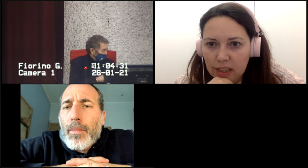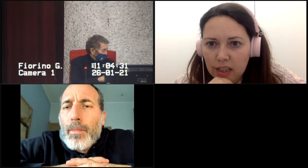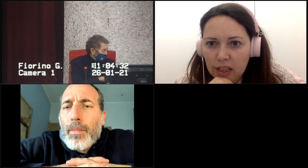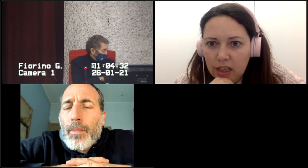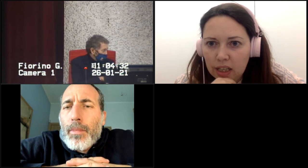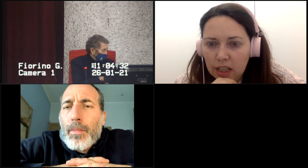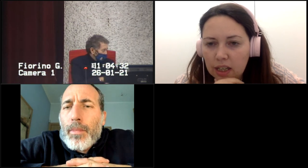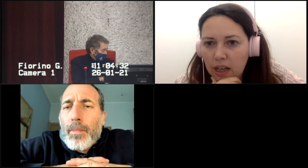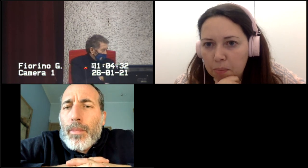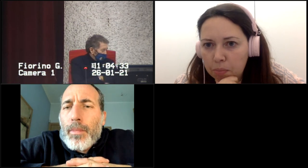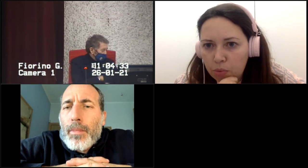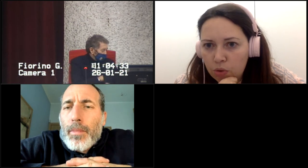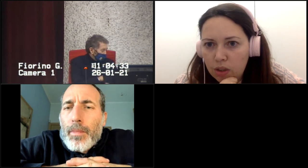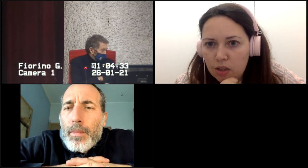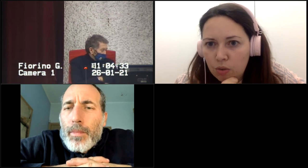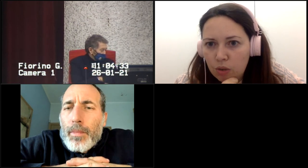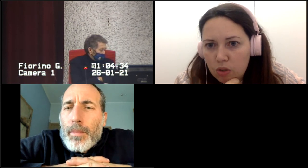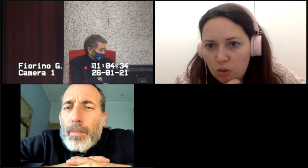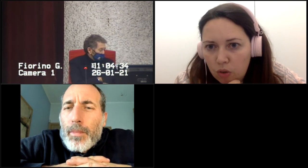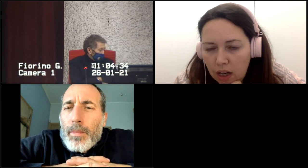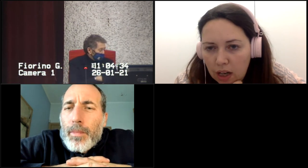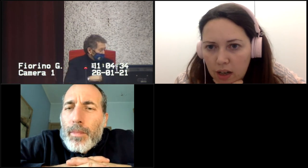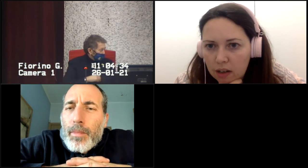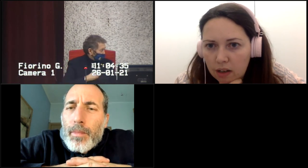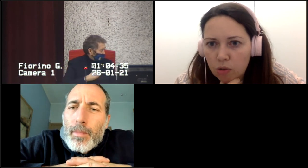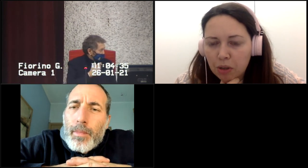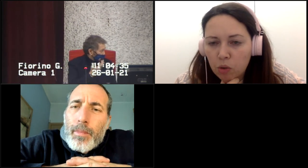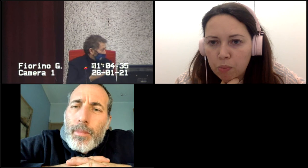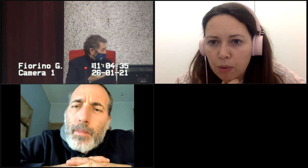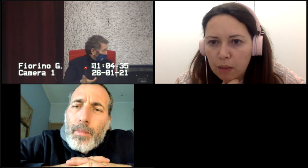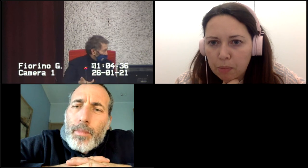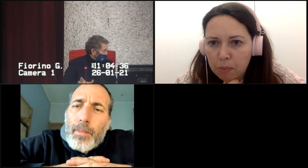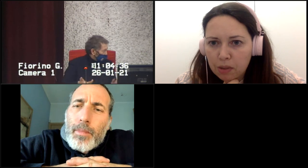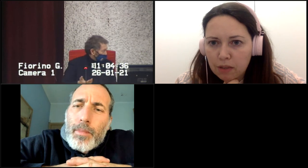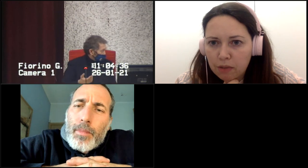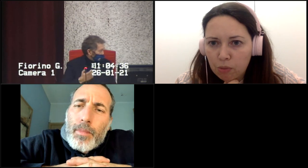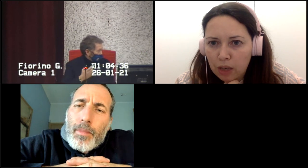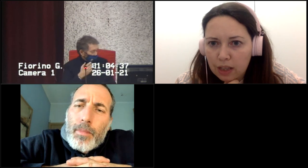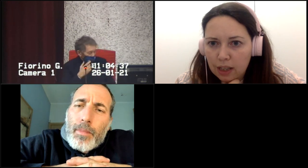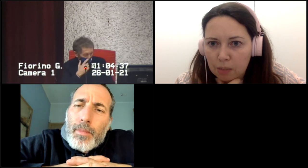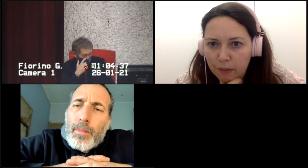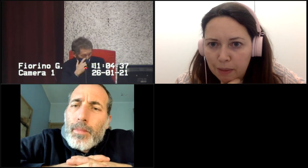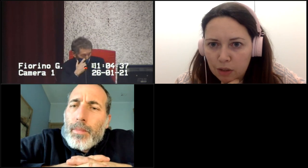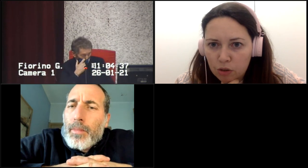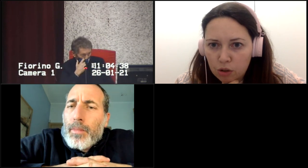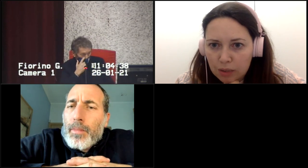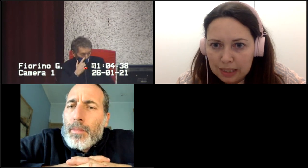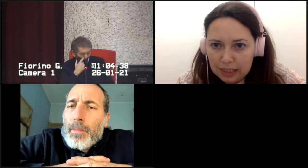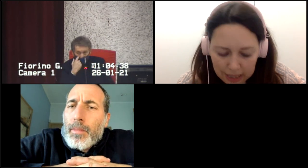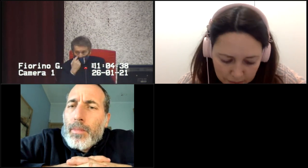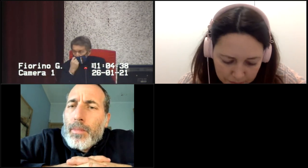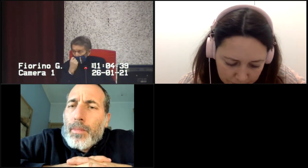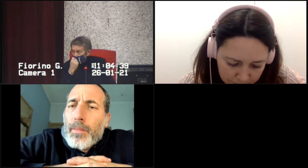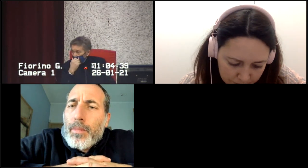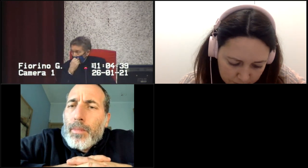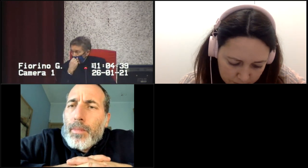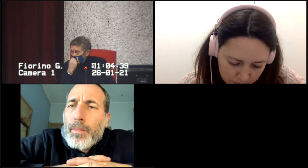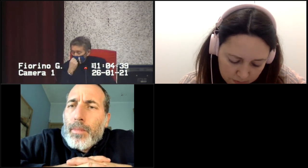Galante, appunto, e si uniscono a, come gruppo, alla proposta formulata dal Movimento 5